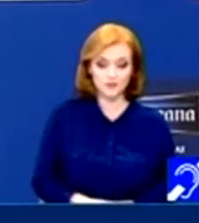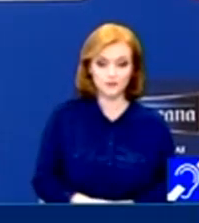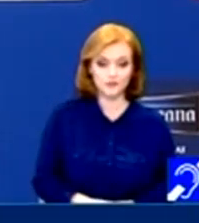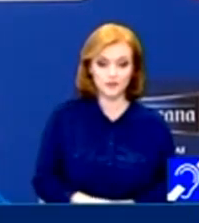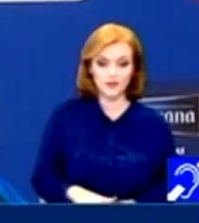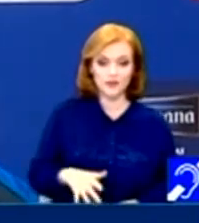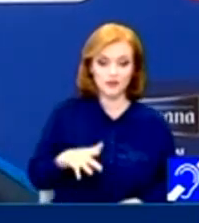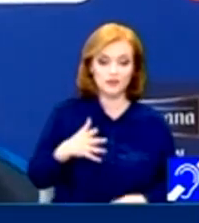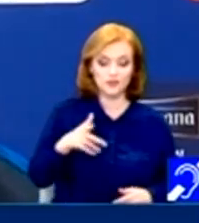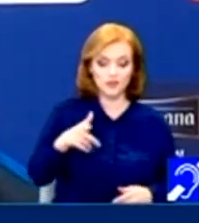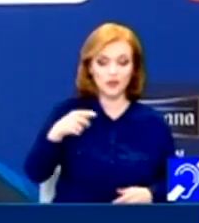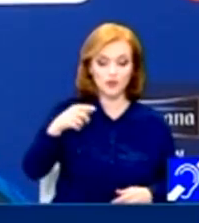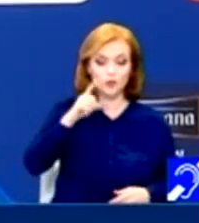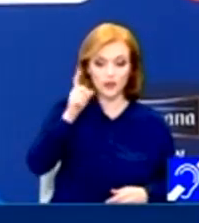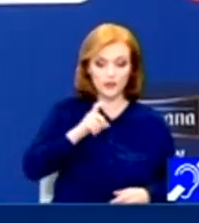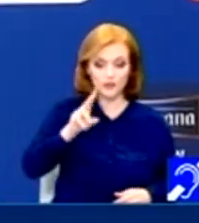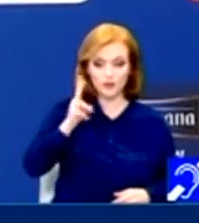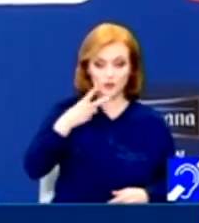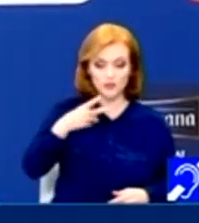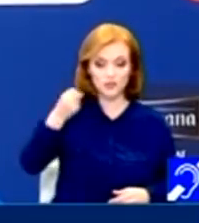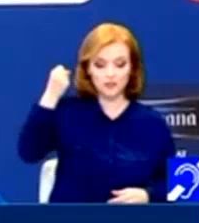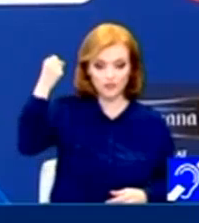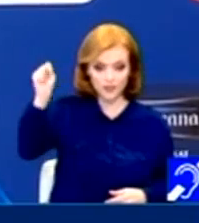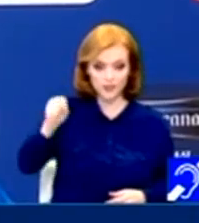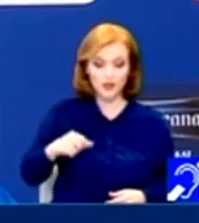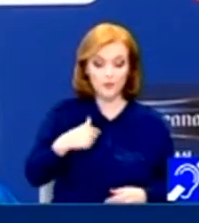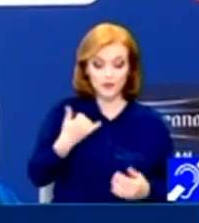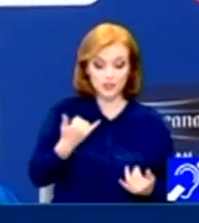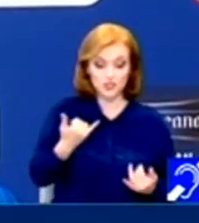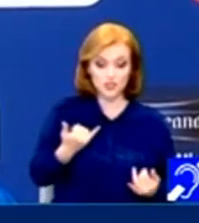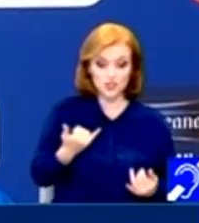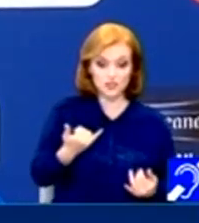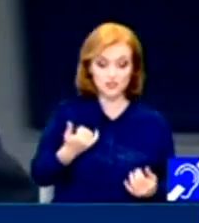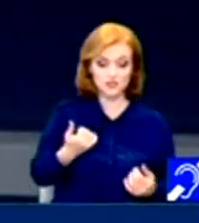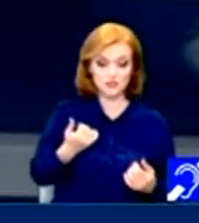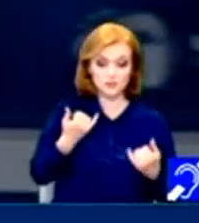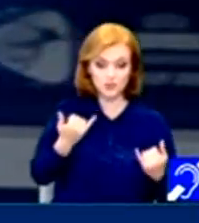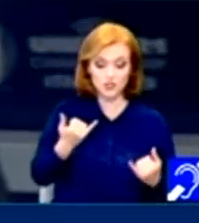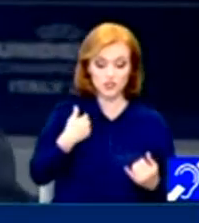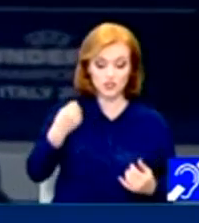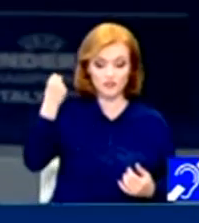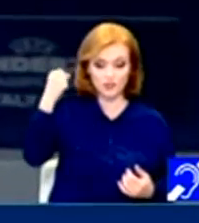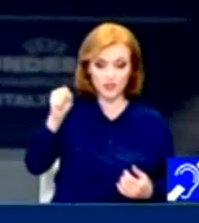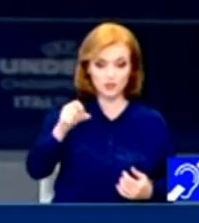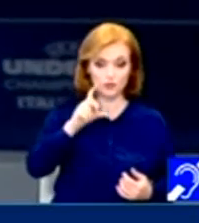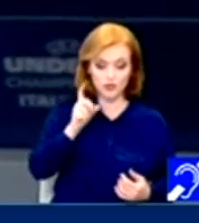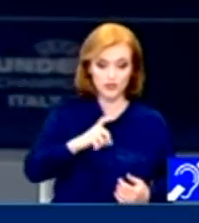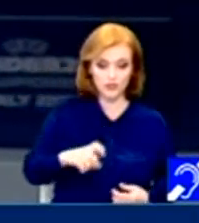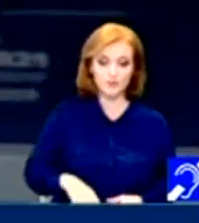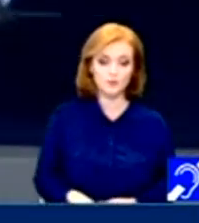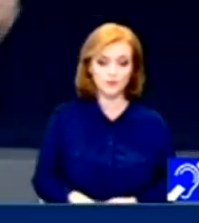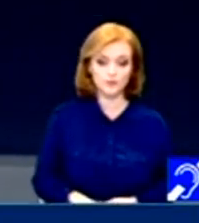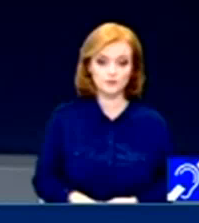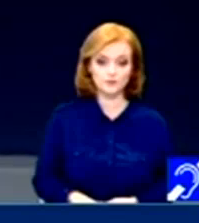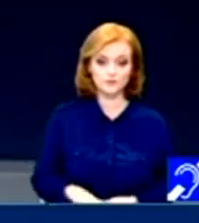au câștigat mondialele, dar noi trebuie să ne facem treaba noastră și să câștigăm acest meci. Selecționerul nu își face griji, calificările